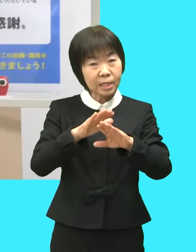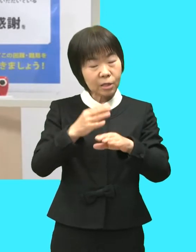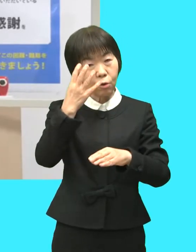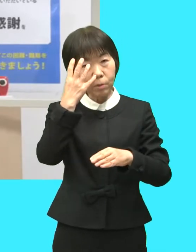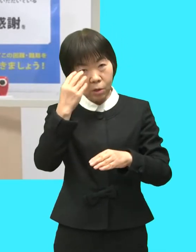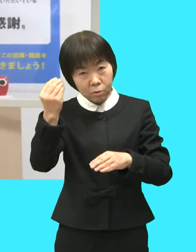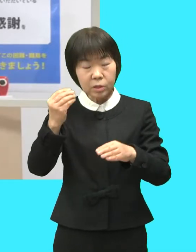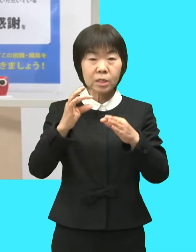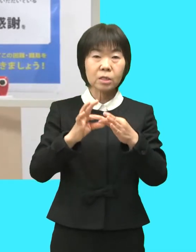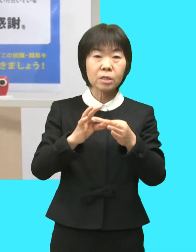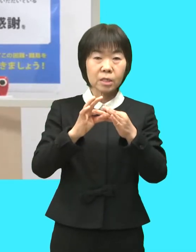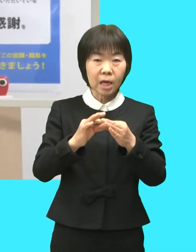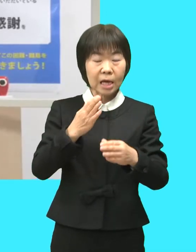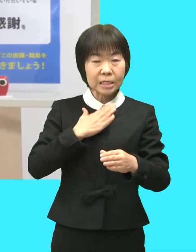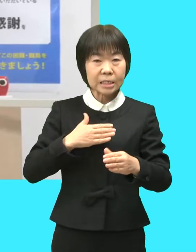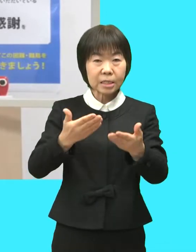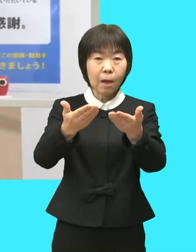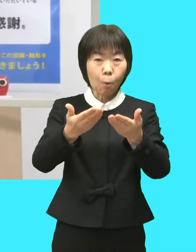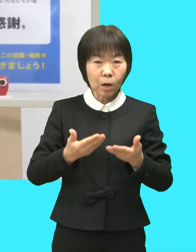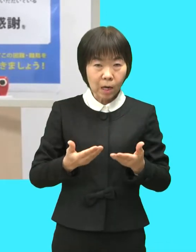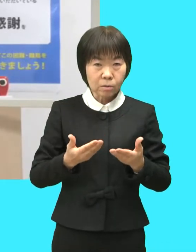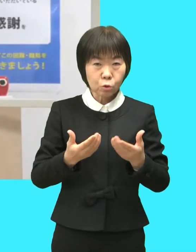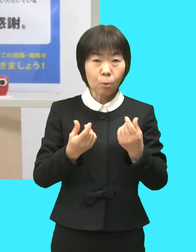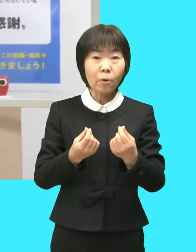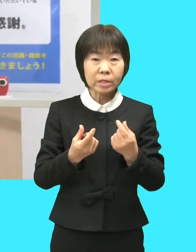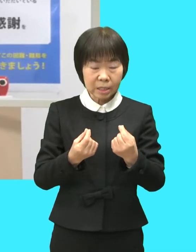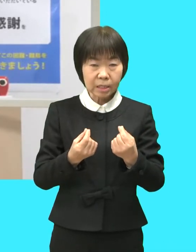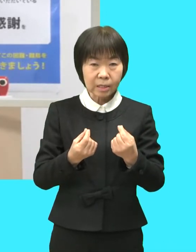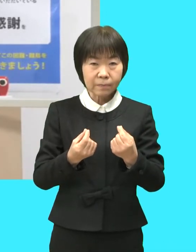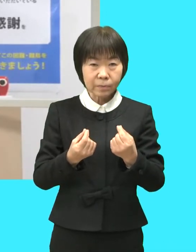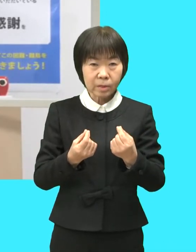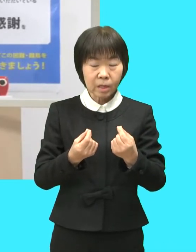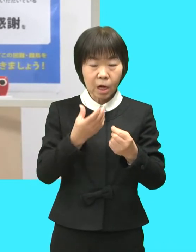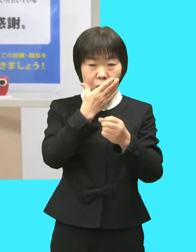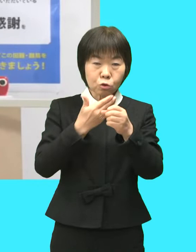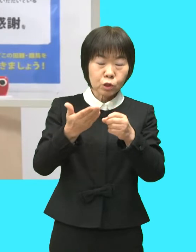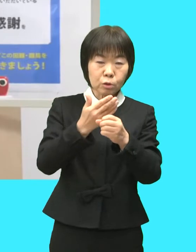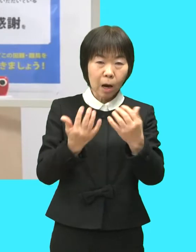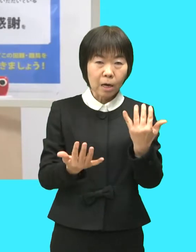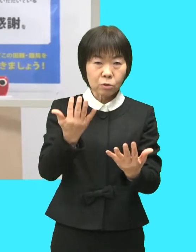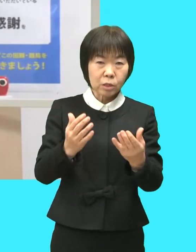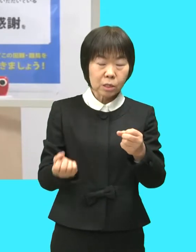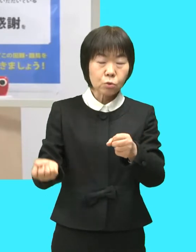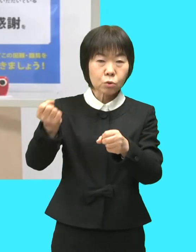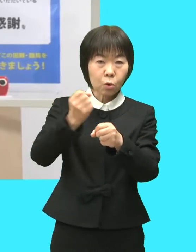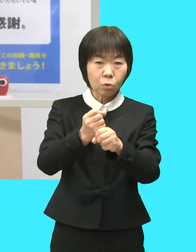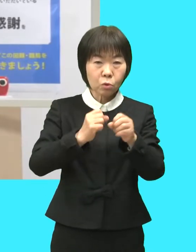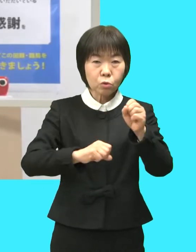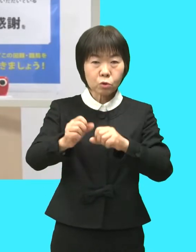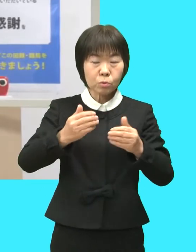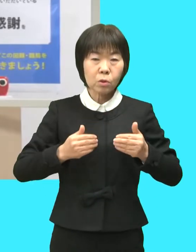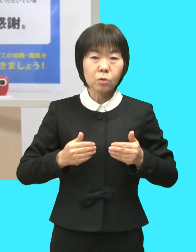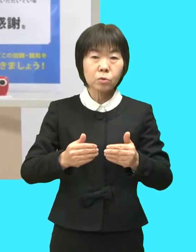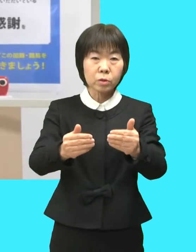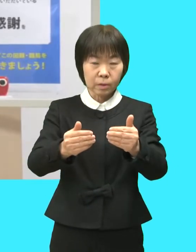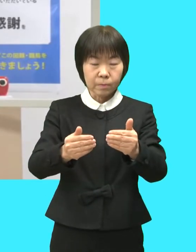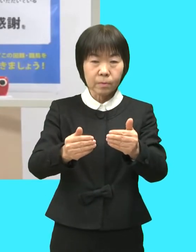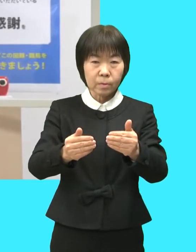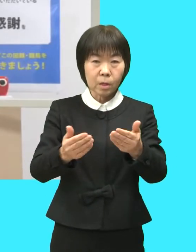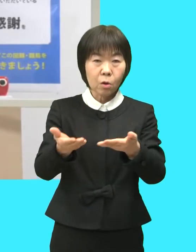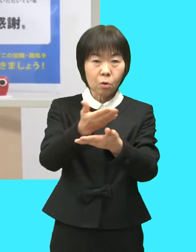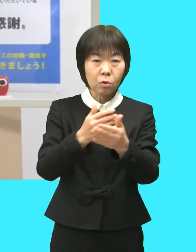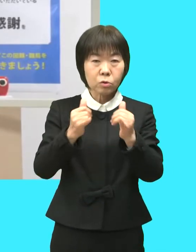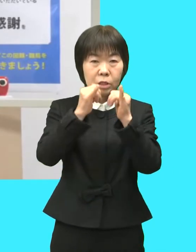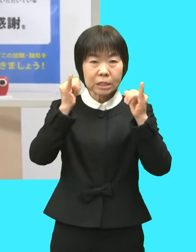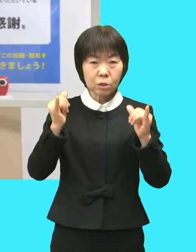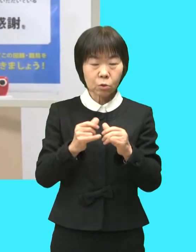力について知っていただくとともに、福島グリーン復興の取り組みを推進するなど、交流